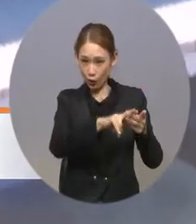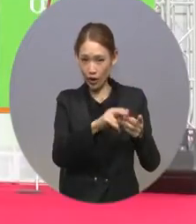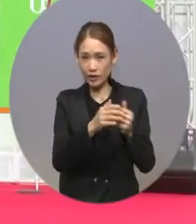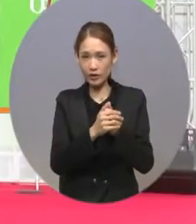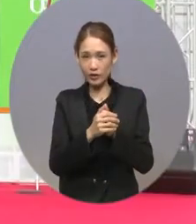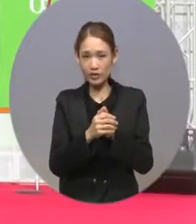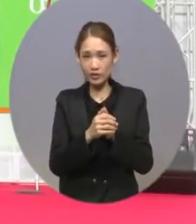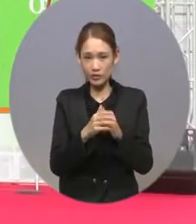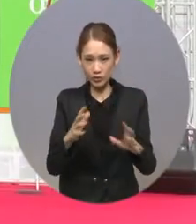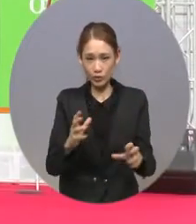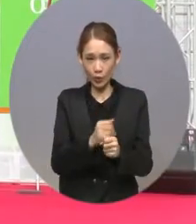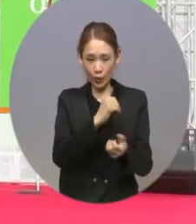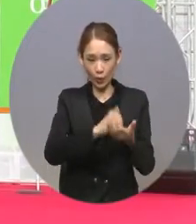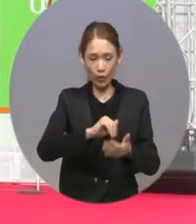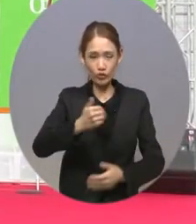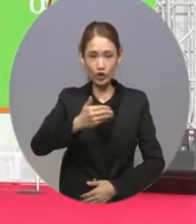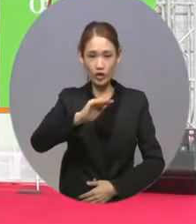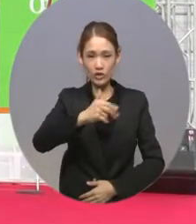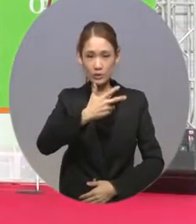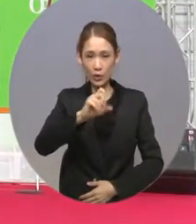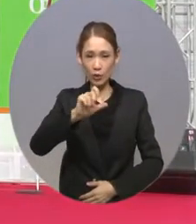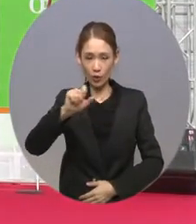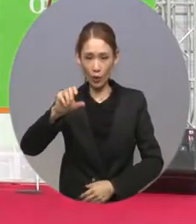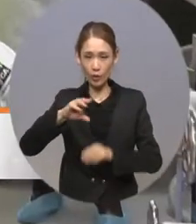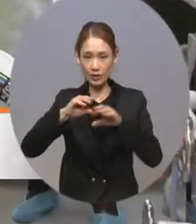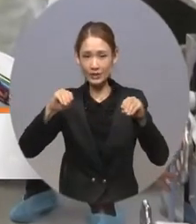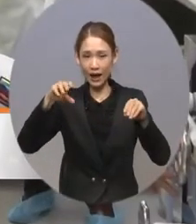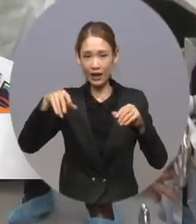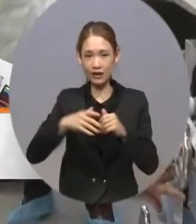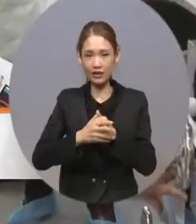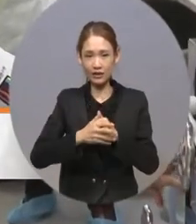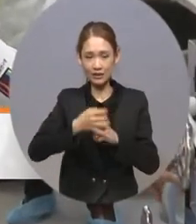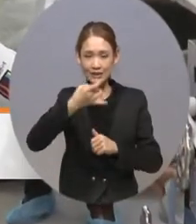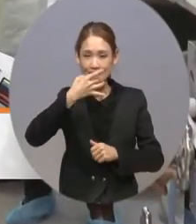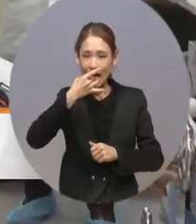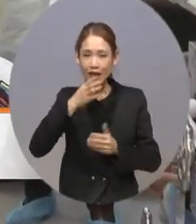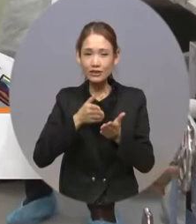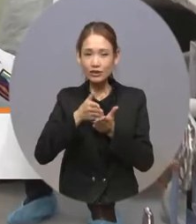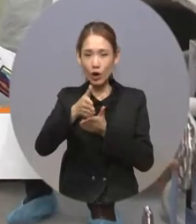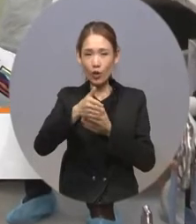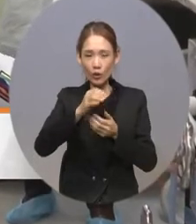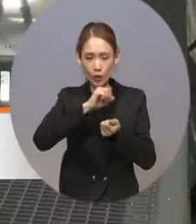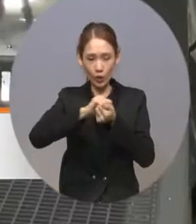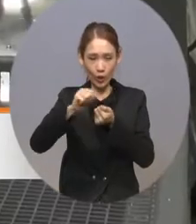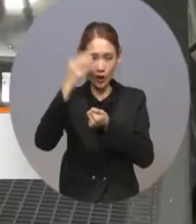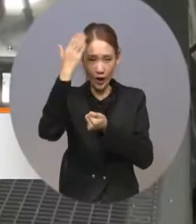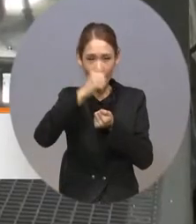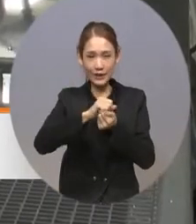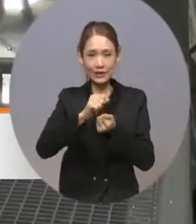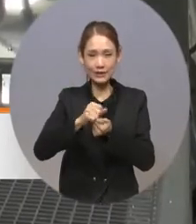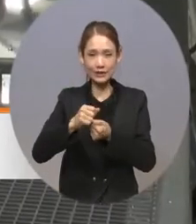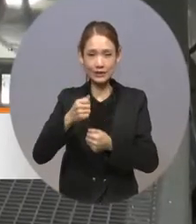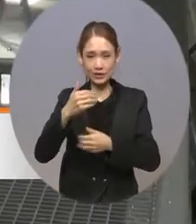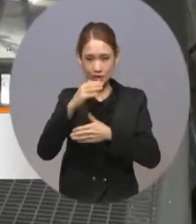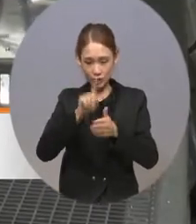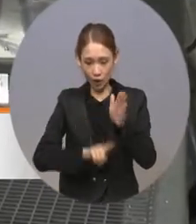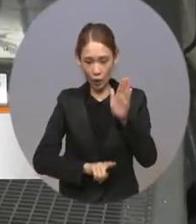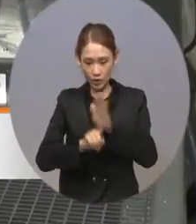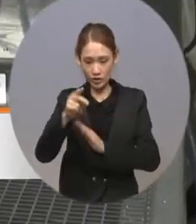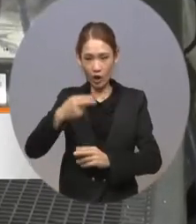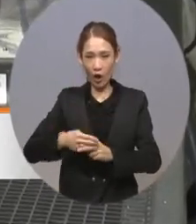복산리 총 9,755제곱미터 부지에 유기농 쌀 전용 도정시설과 저온 저장시설 등이